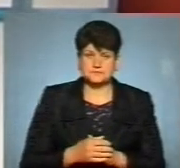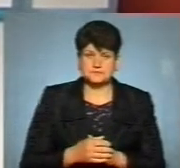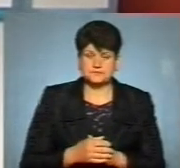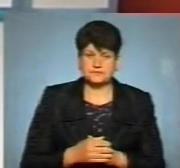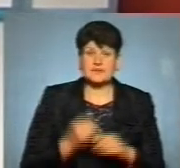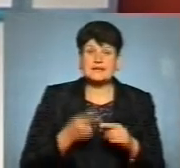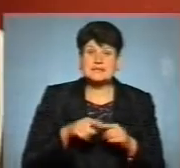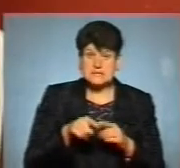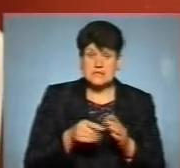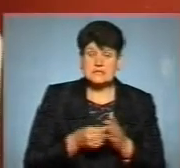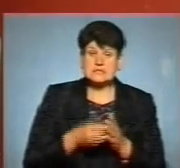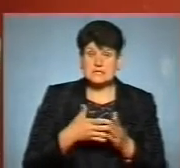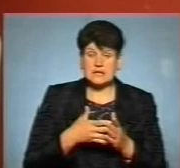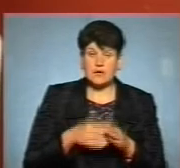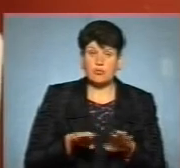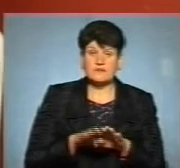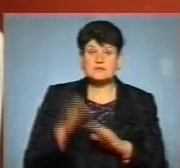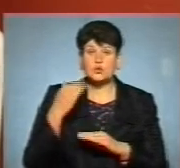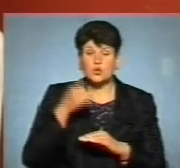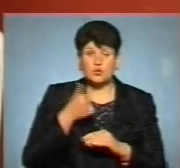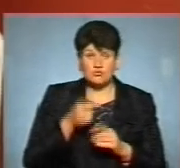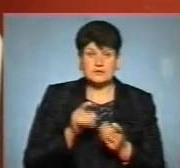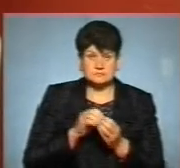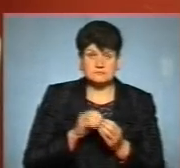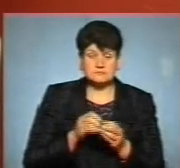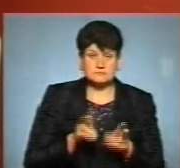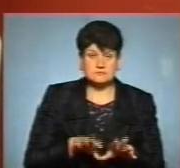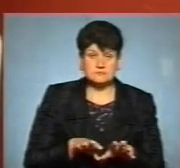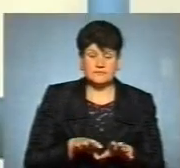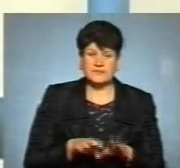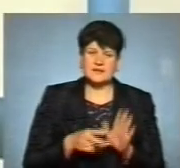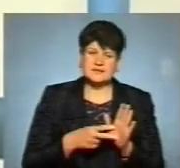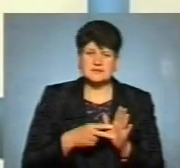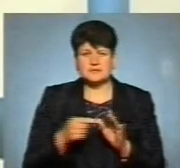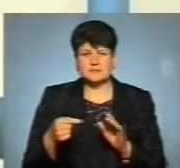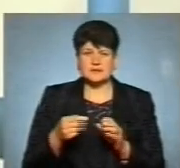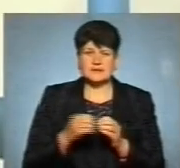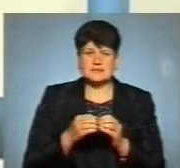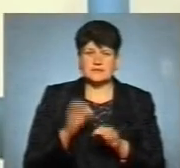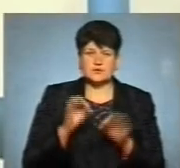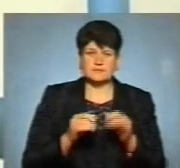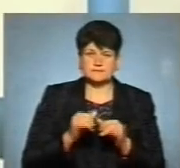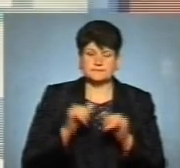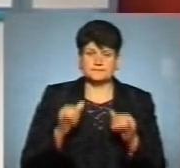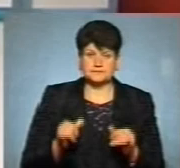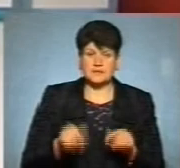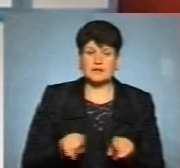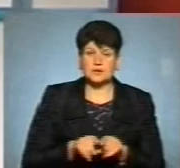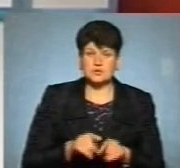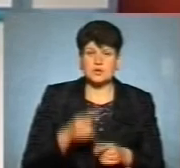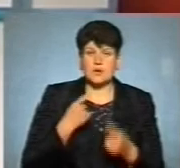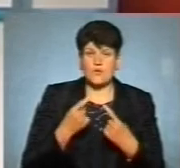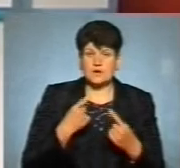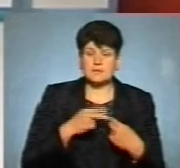день. Ця ціна порівняно з минулим роком, чи вона залишилася? Десь на 7-10% зросла. І також, як говорили,